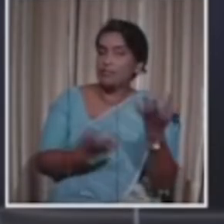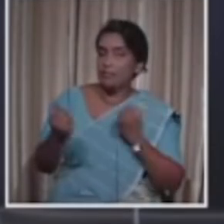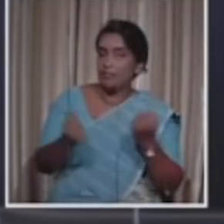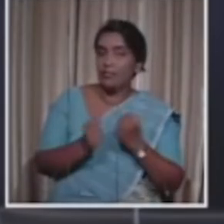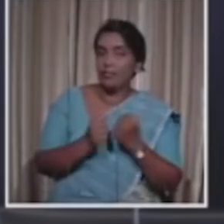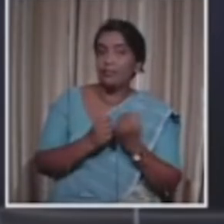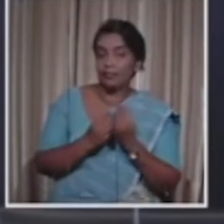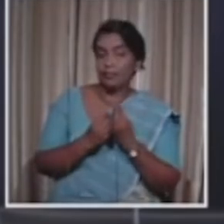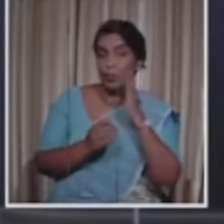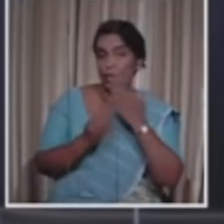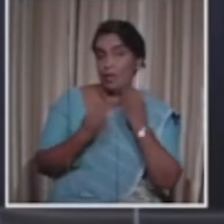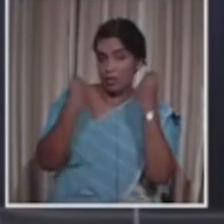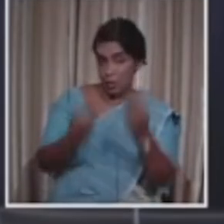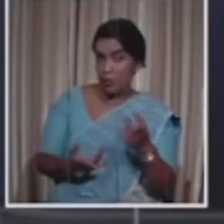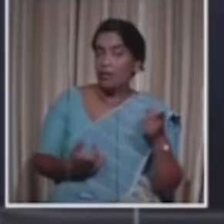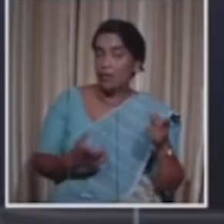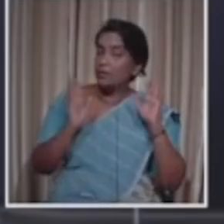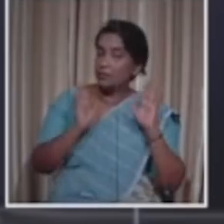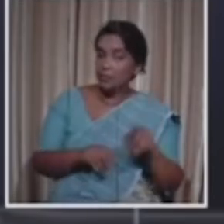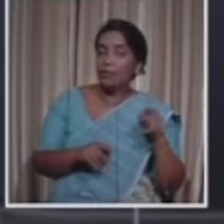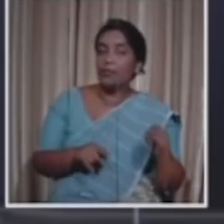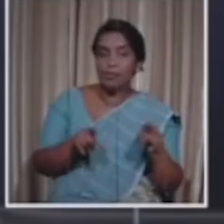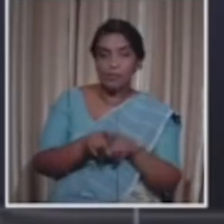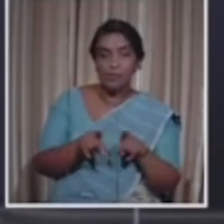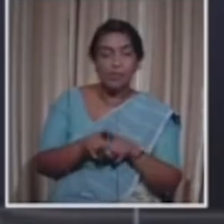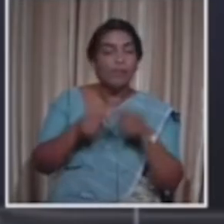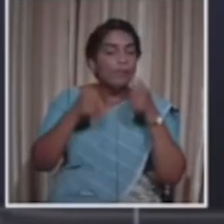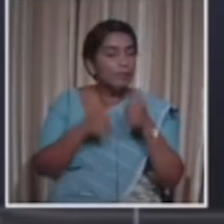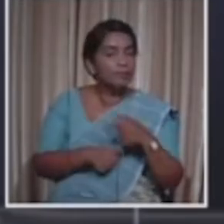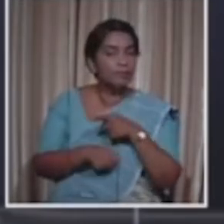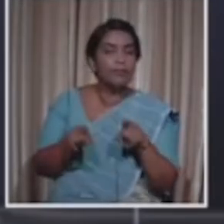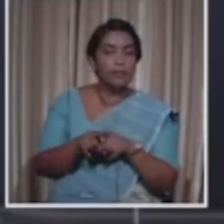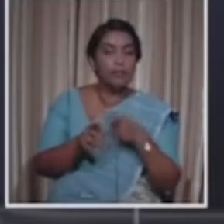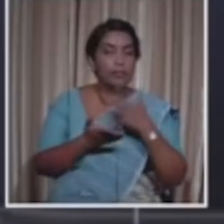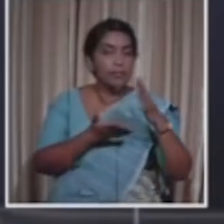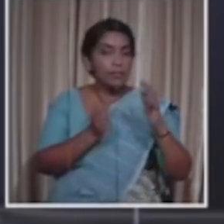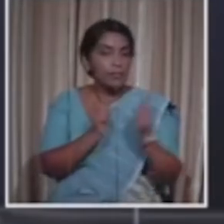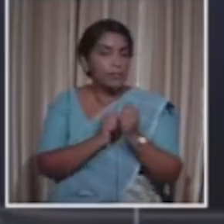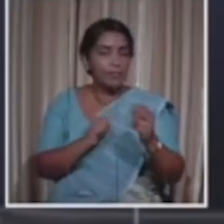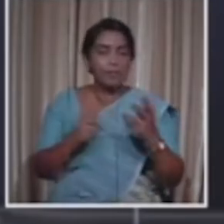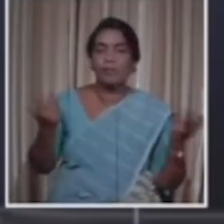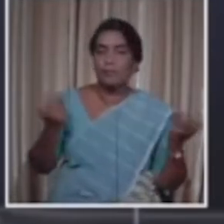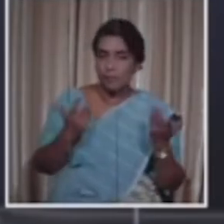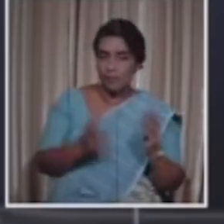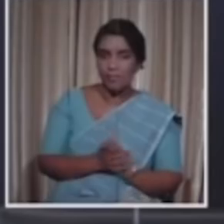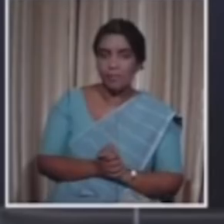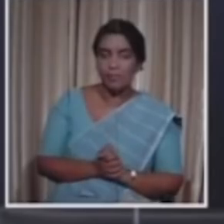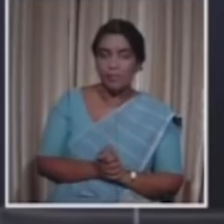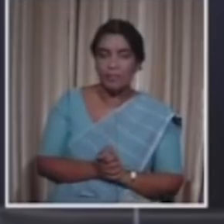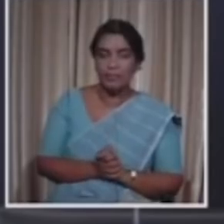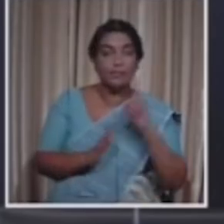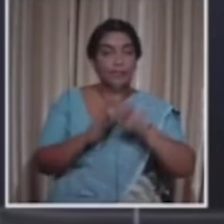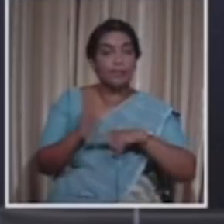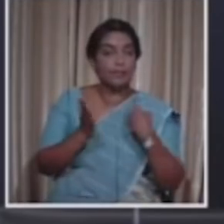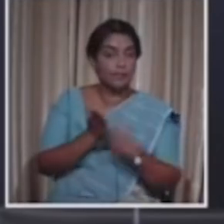daya dagala dunna enisa apita eveng harya karing projen daganna pulang kamak labune ne da JR